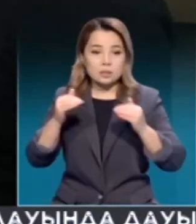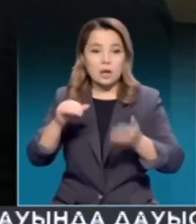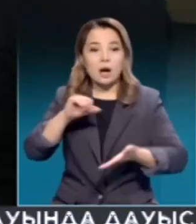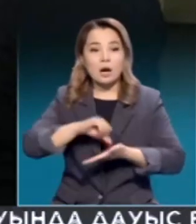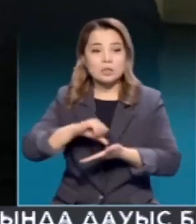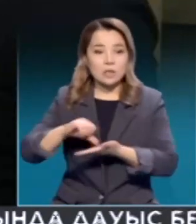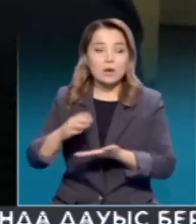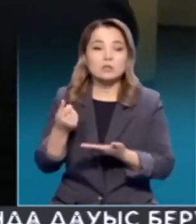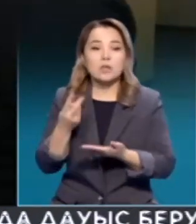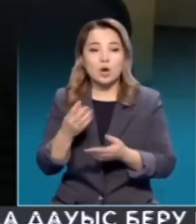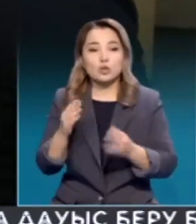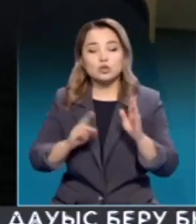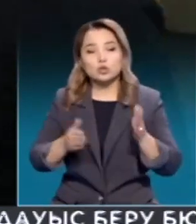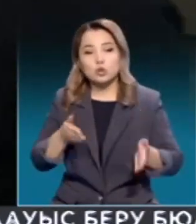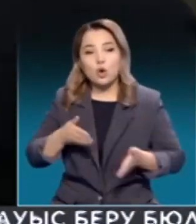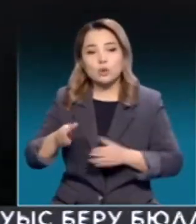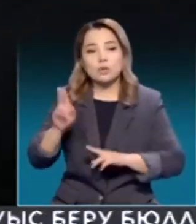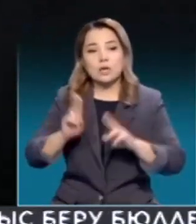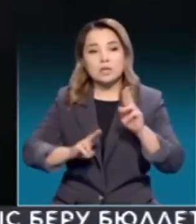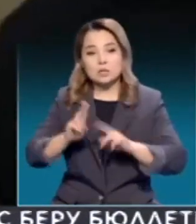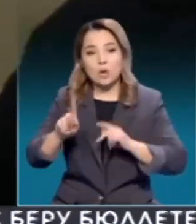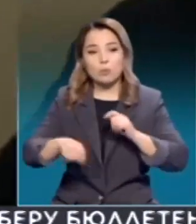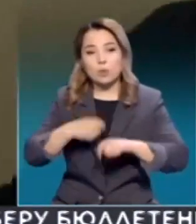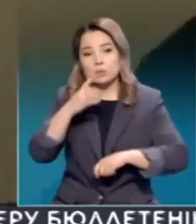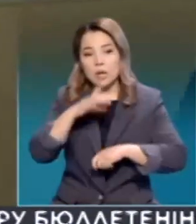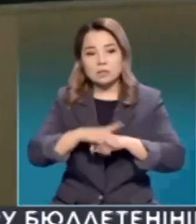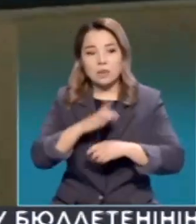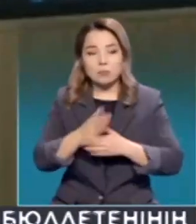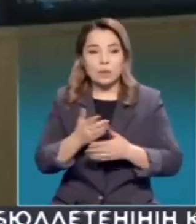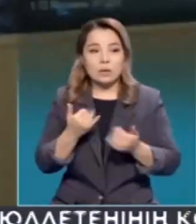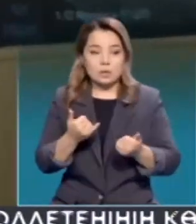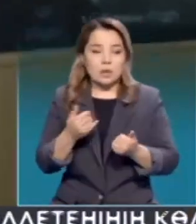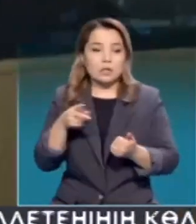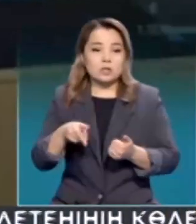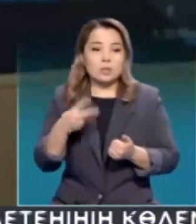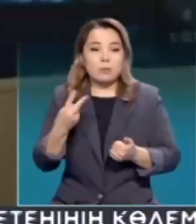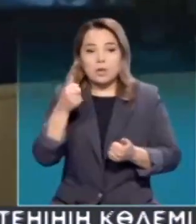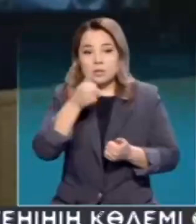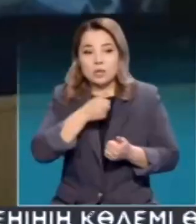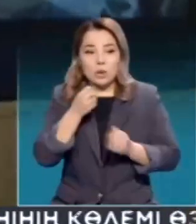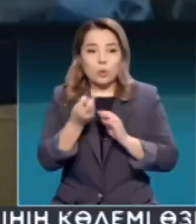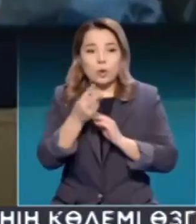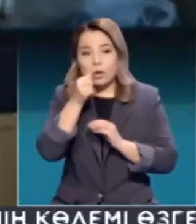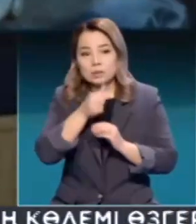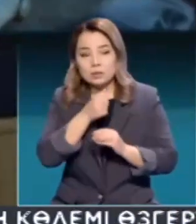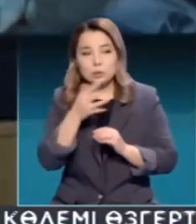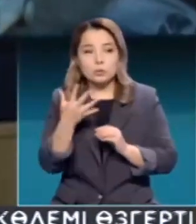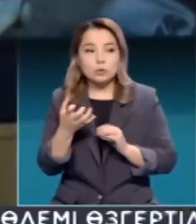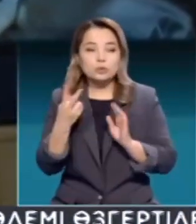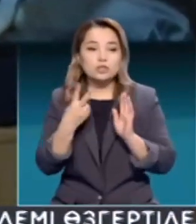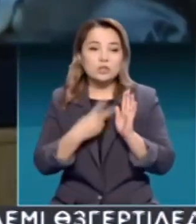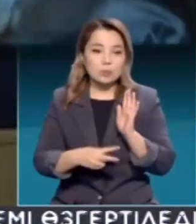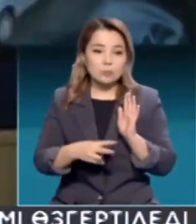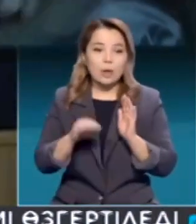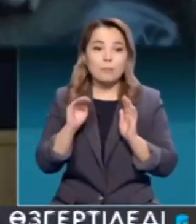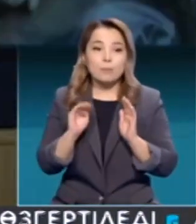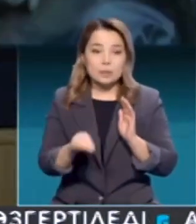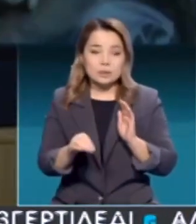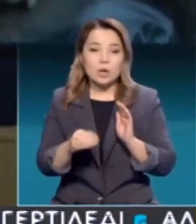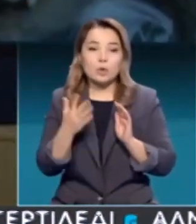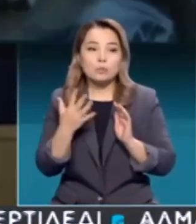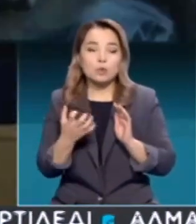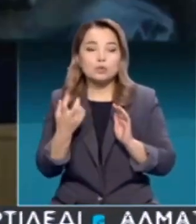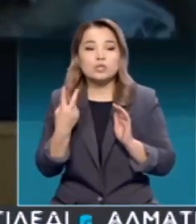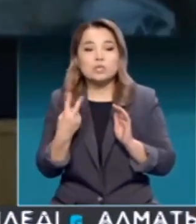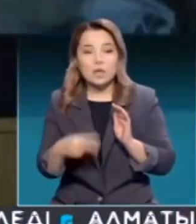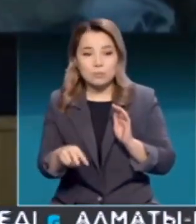қатысты қаншама жол ережесі бұзылды? Былтырғы 2022 жылдың 12 айында 570